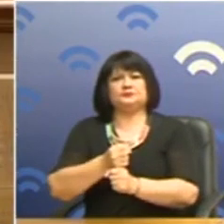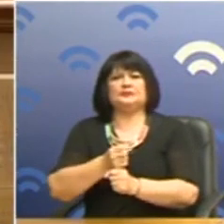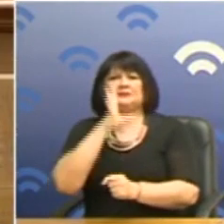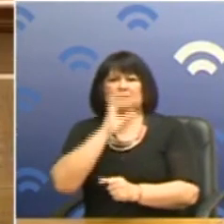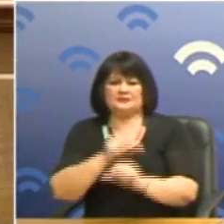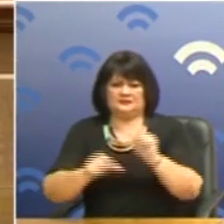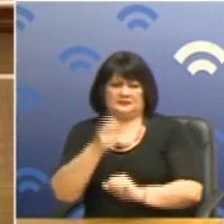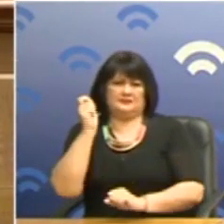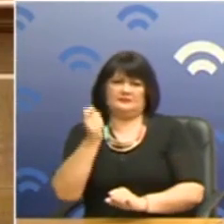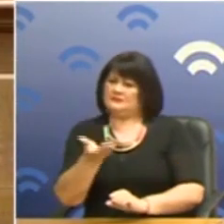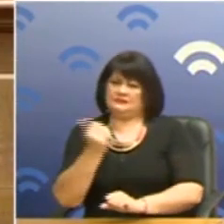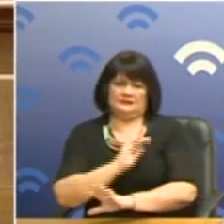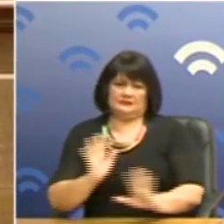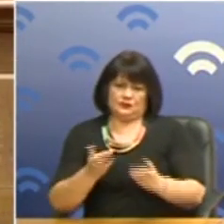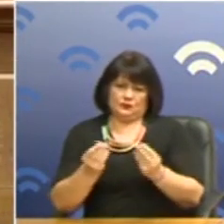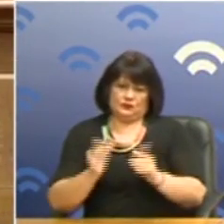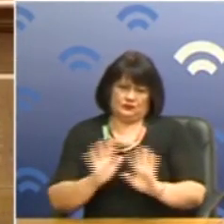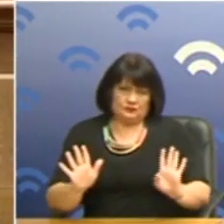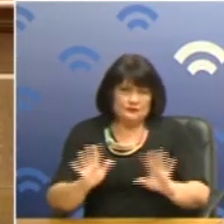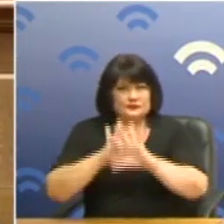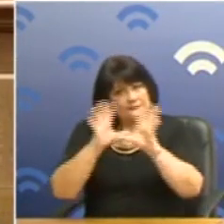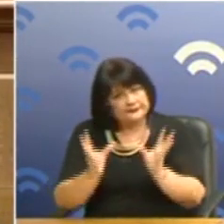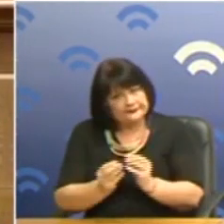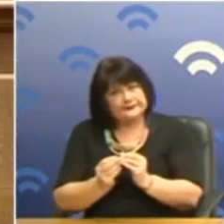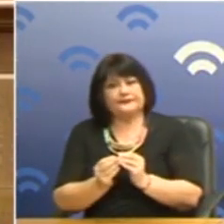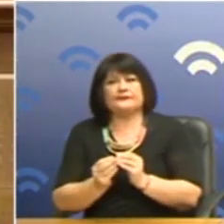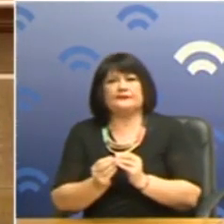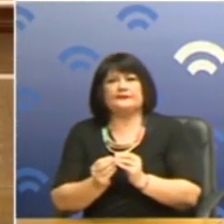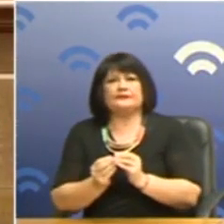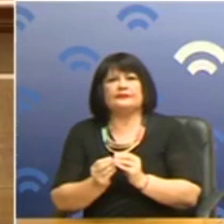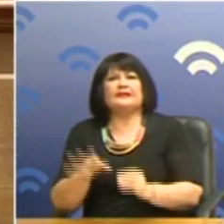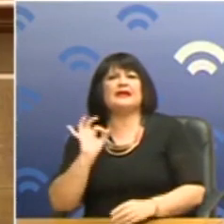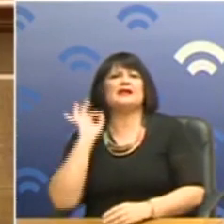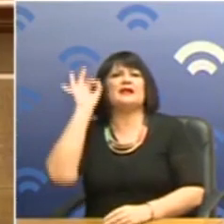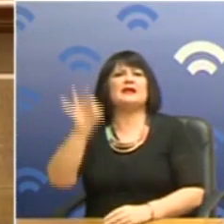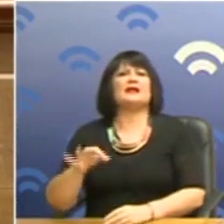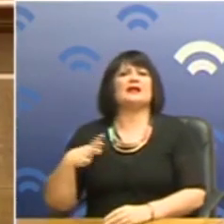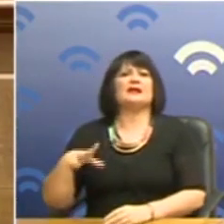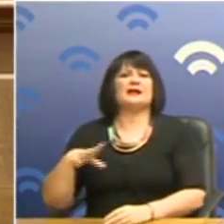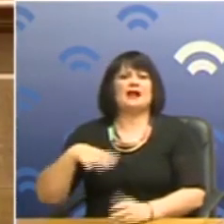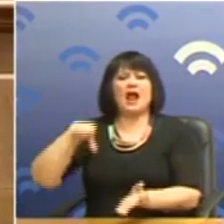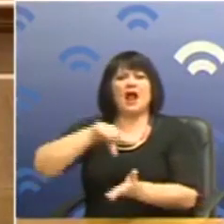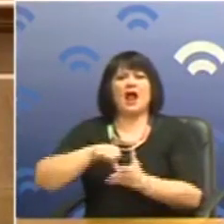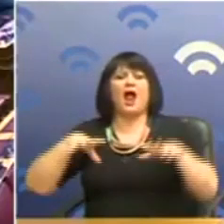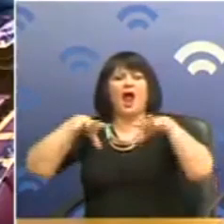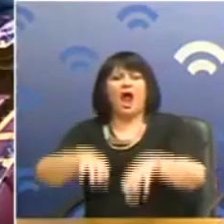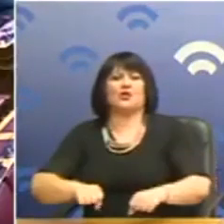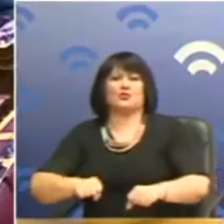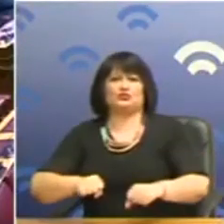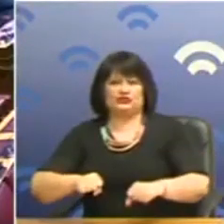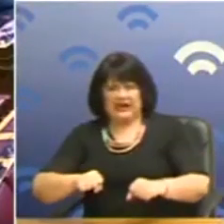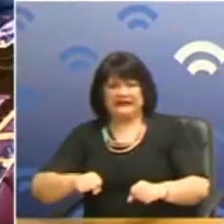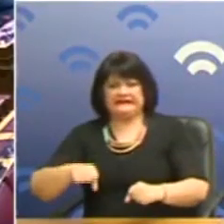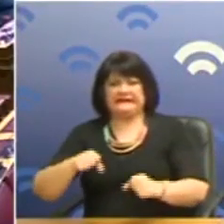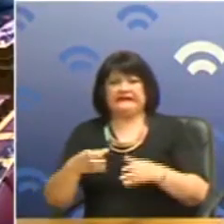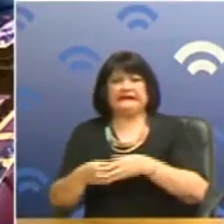αλλαγή πολιτικής. Κινείται στο γενικότερο πλαίσιο των επιδιώξεων της άρχουσας τάξης για μια πιο σχεδιασμένη